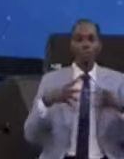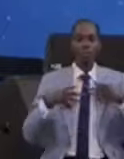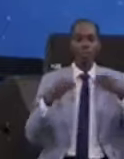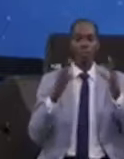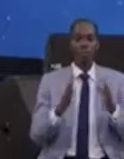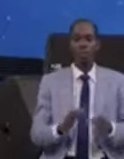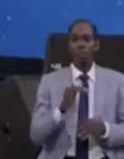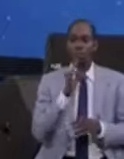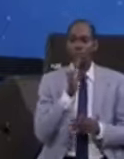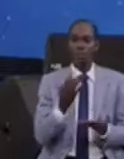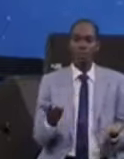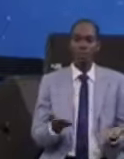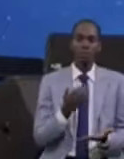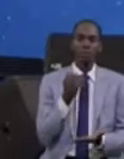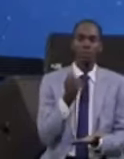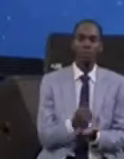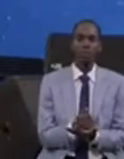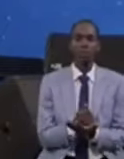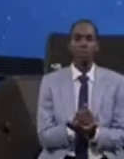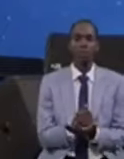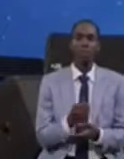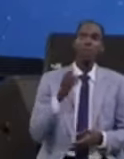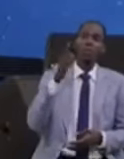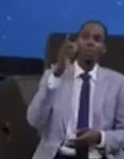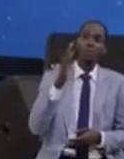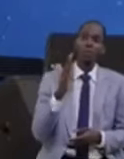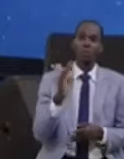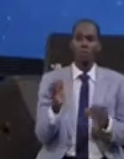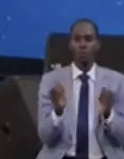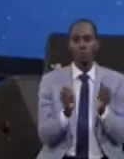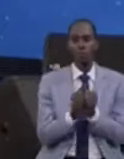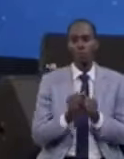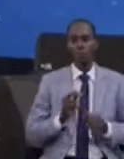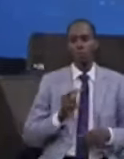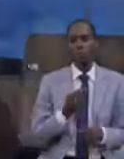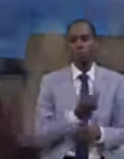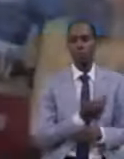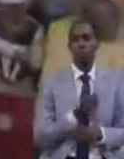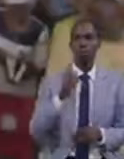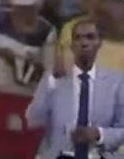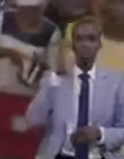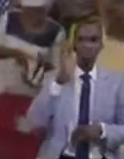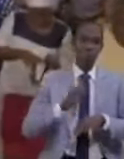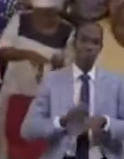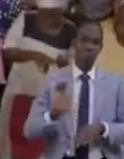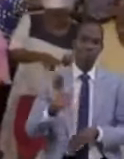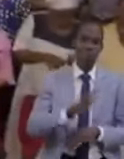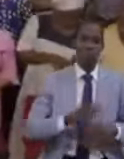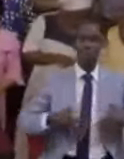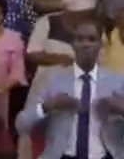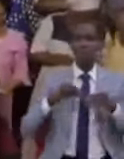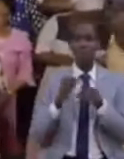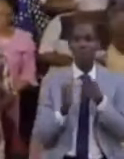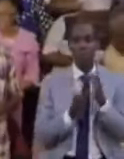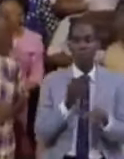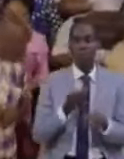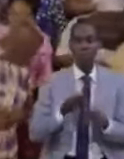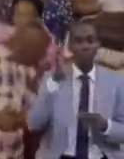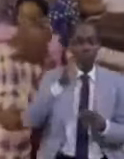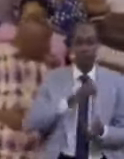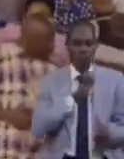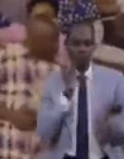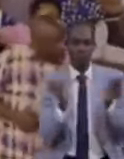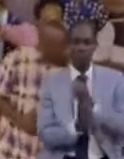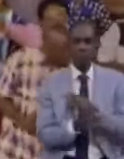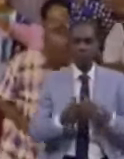là Dieu avec nous il va toucher ta vie il va transformer ta vie